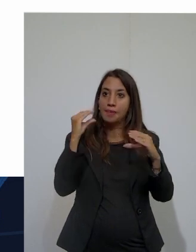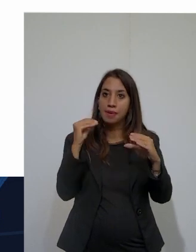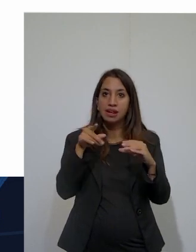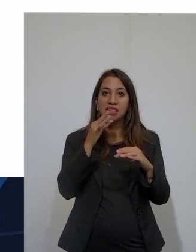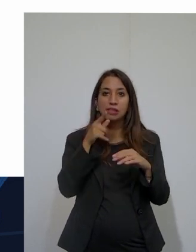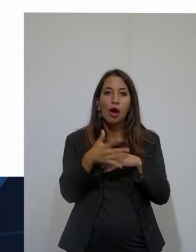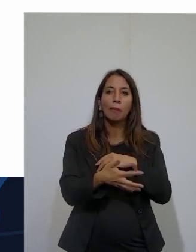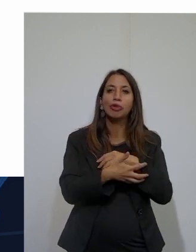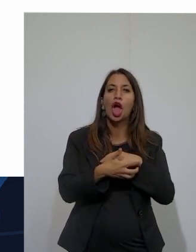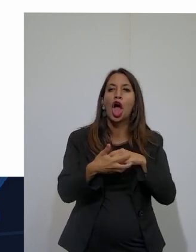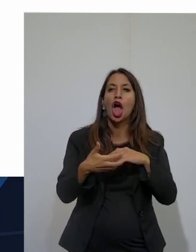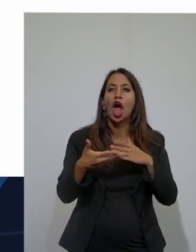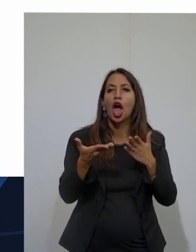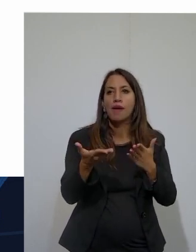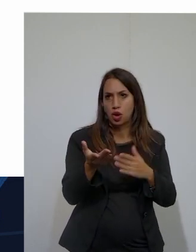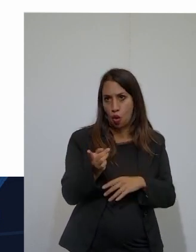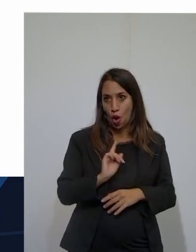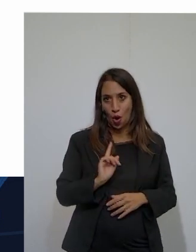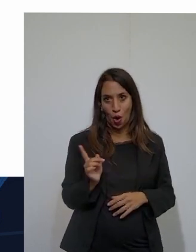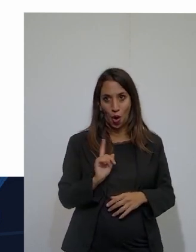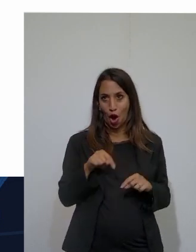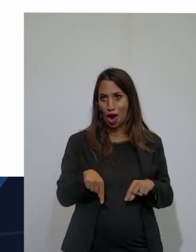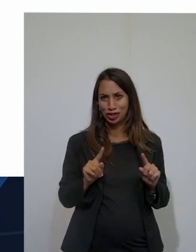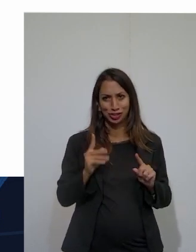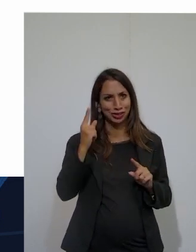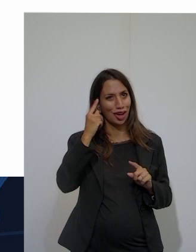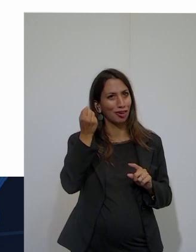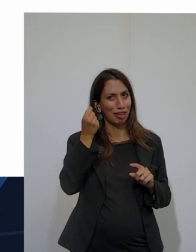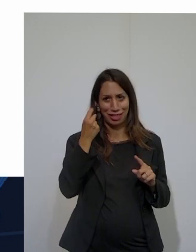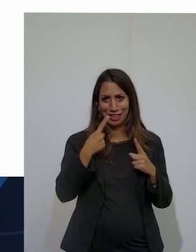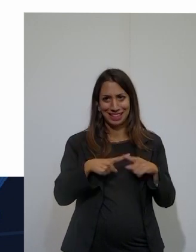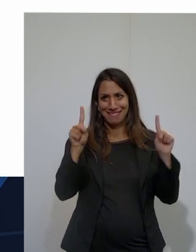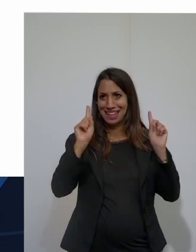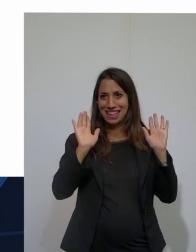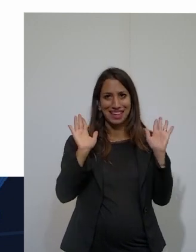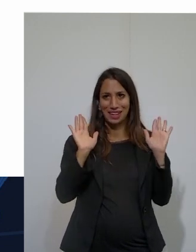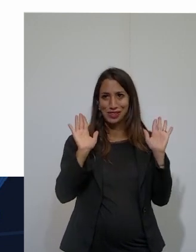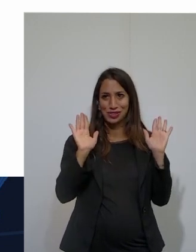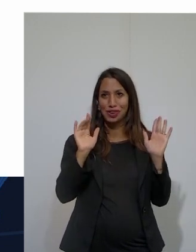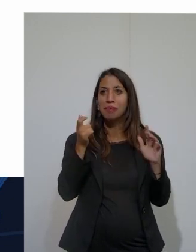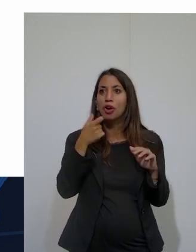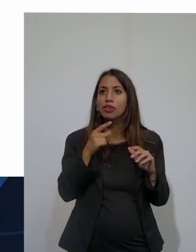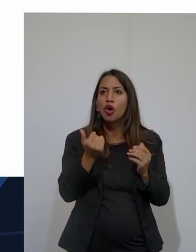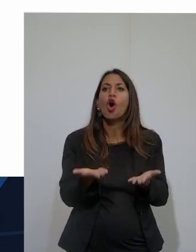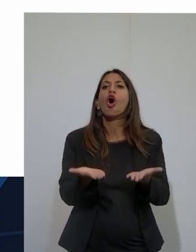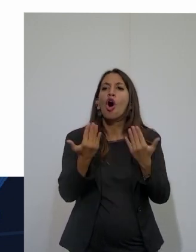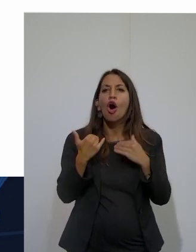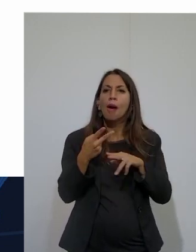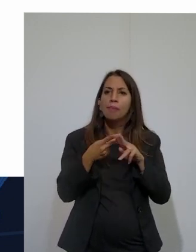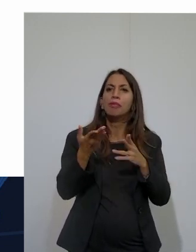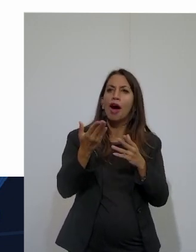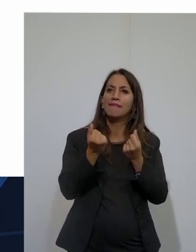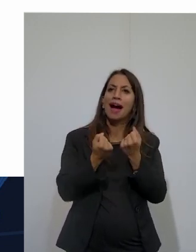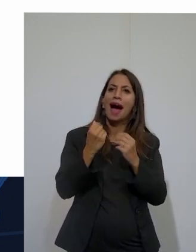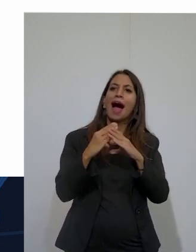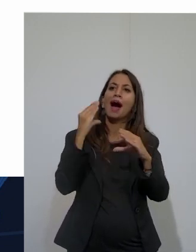dei poveracci. Ecco, questo lo capiamo anche perché comprare un camper nuovo